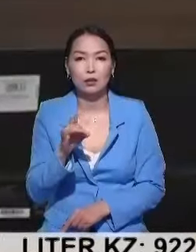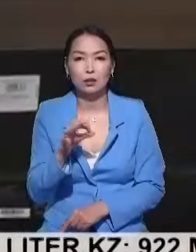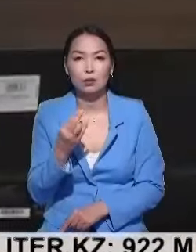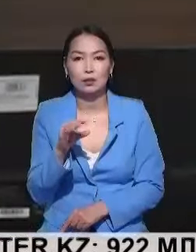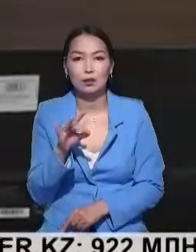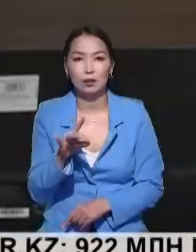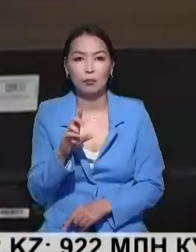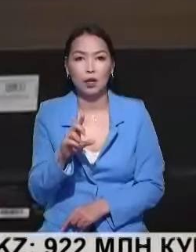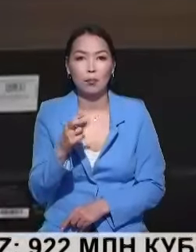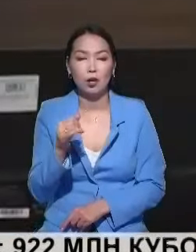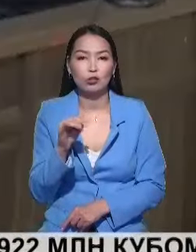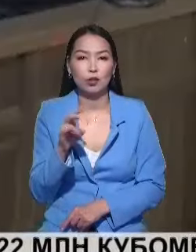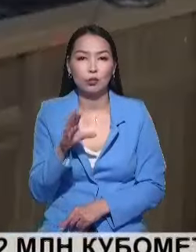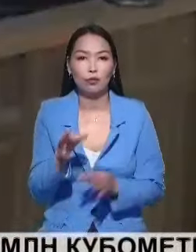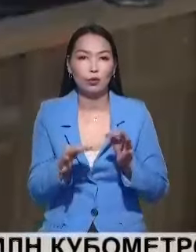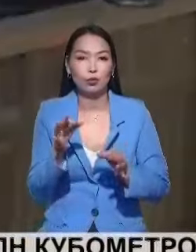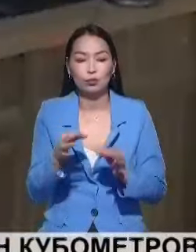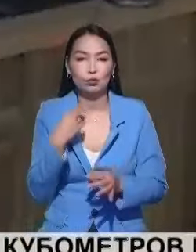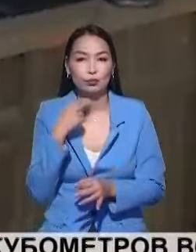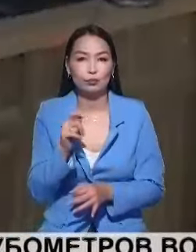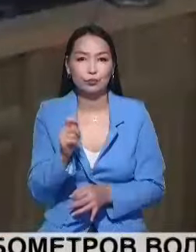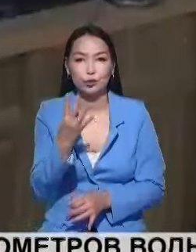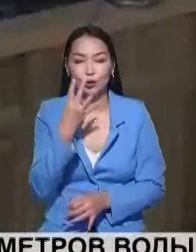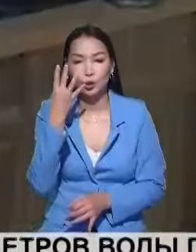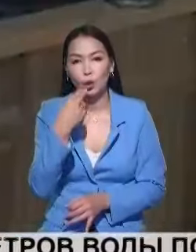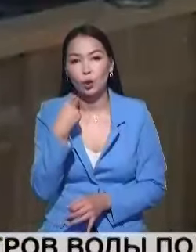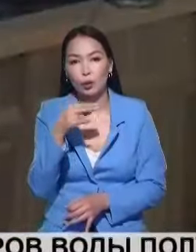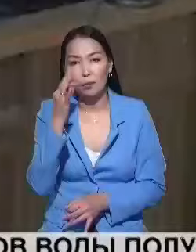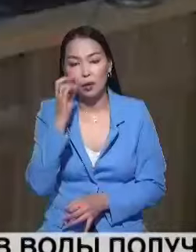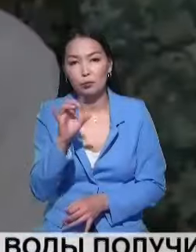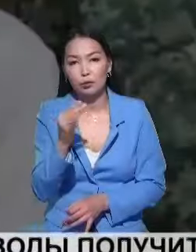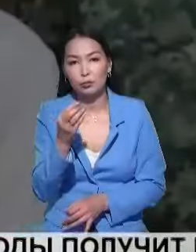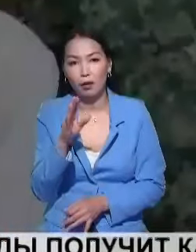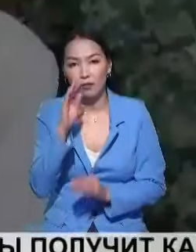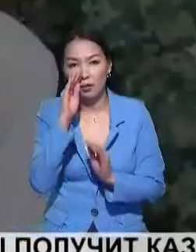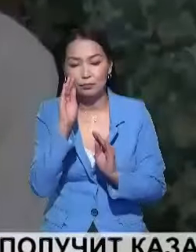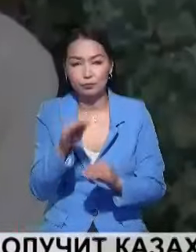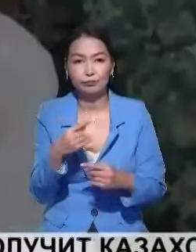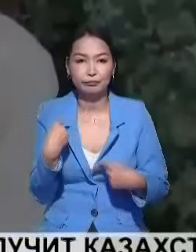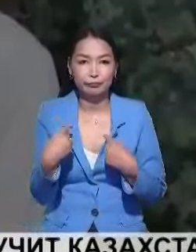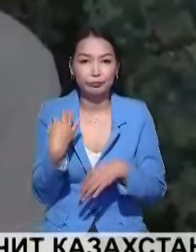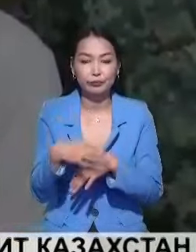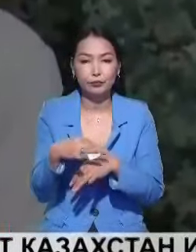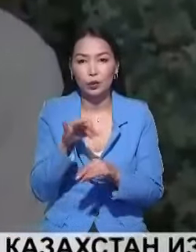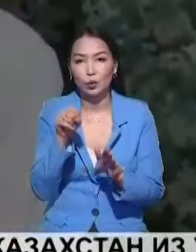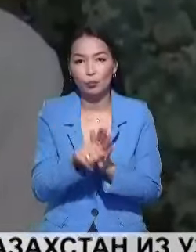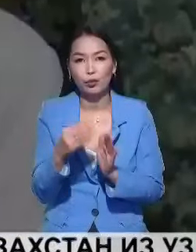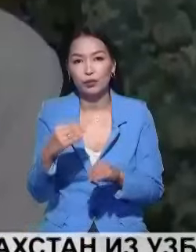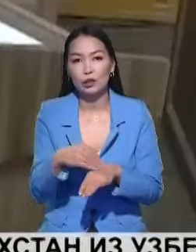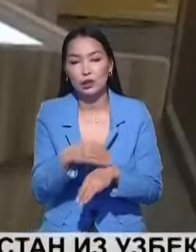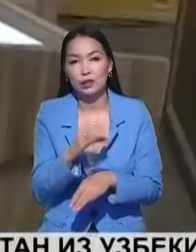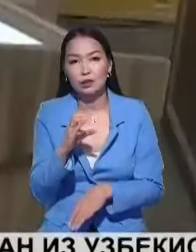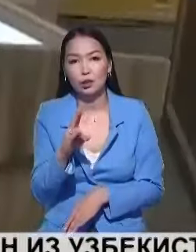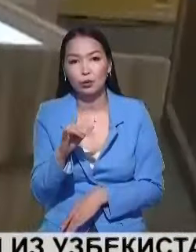гастроцентра Бахджана Байжанова суд приговорил к 4 годам тюрьмы. Напомню, Бишимбаева обвиняли в истязании и убийстве его жены